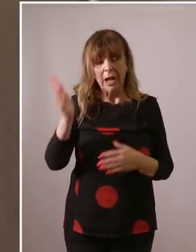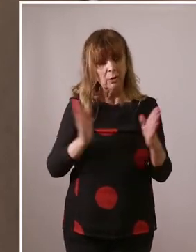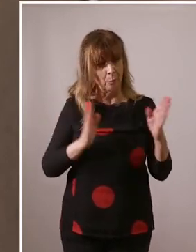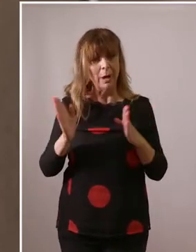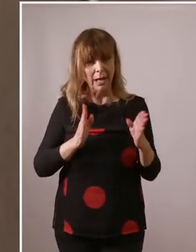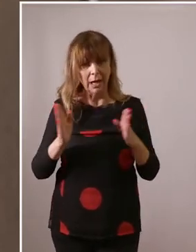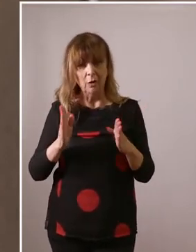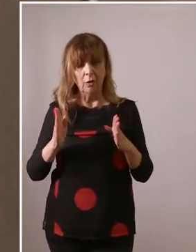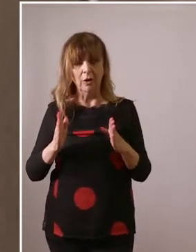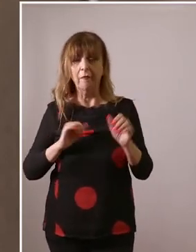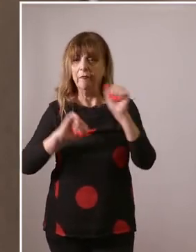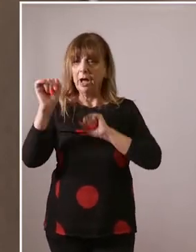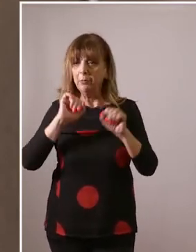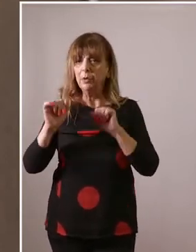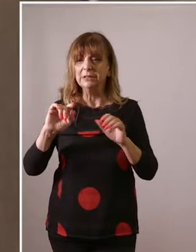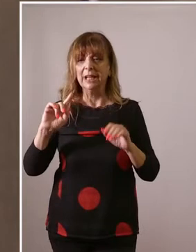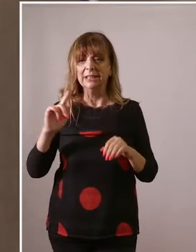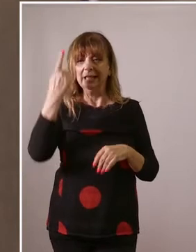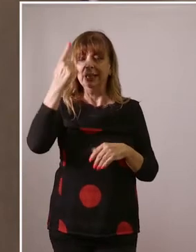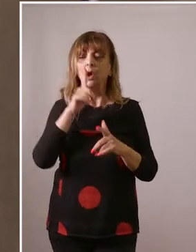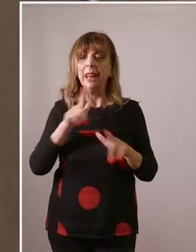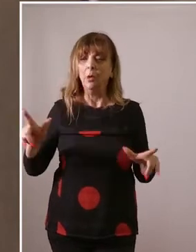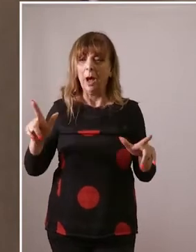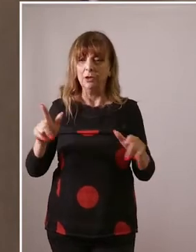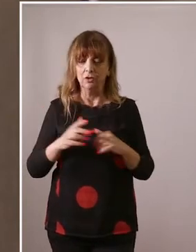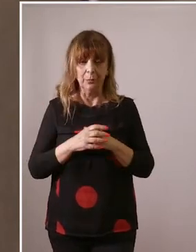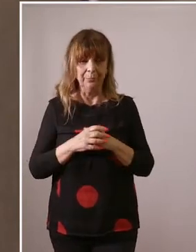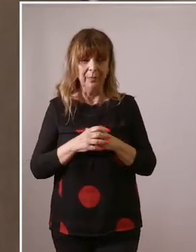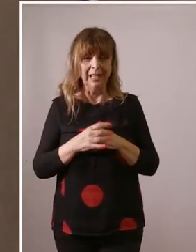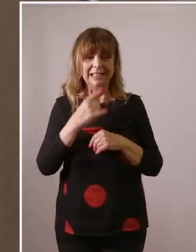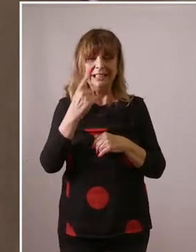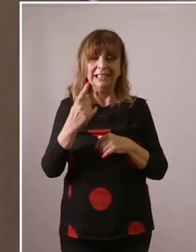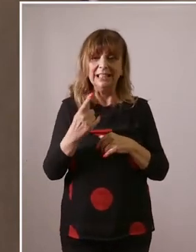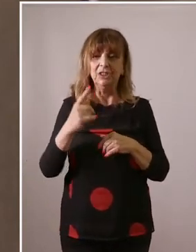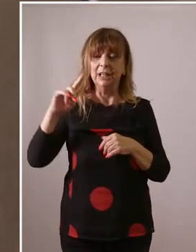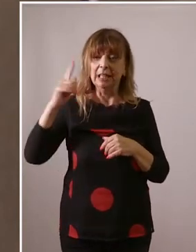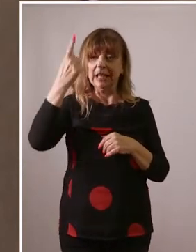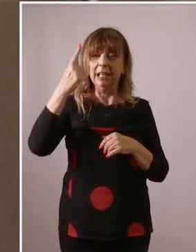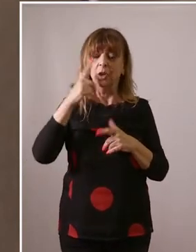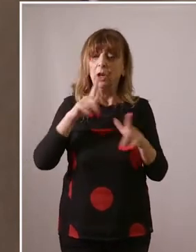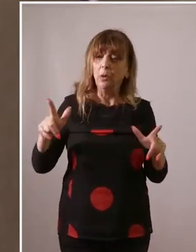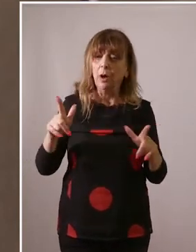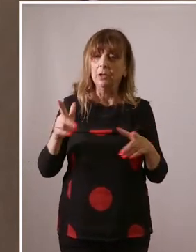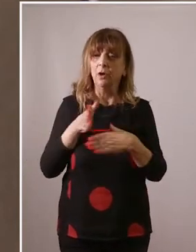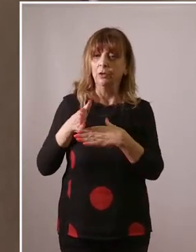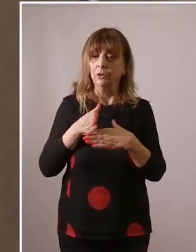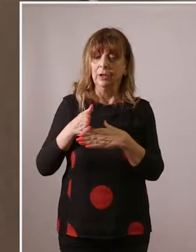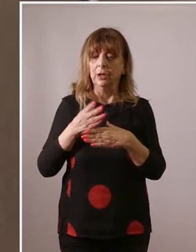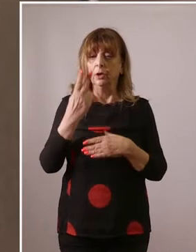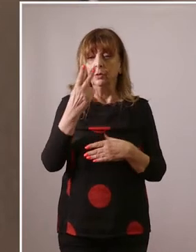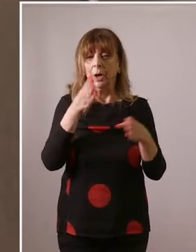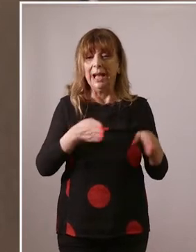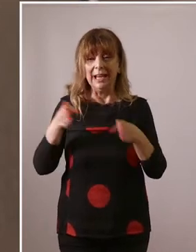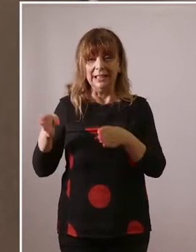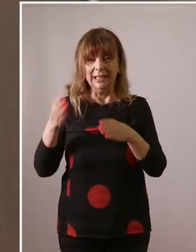celebre sia quello del diritto al linguaggio semplice link diritto il linguaggio condividono almeno due caratteristiche di